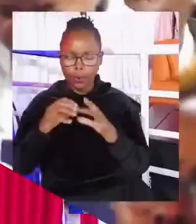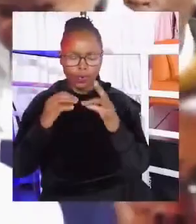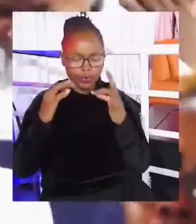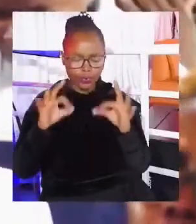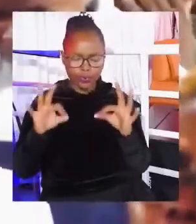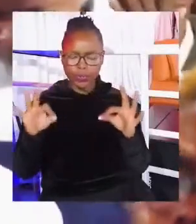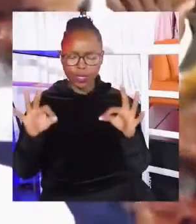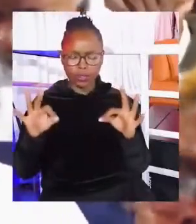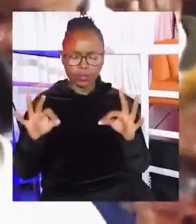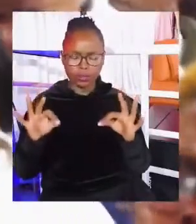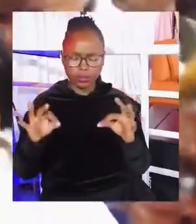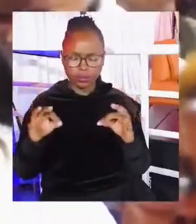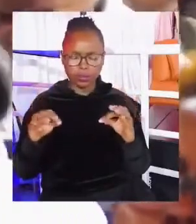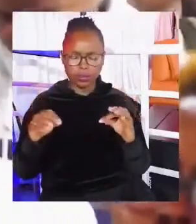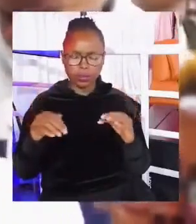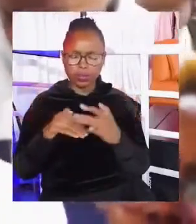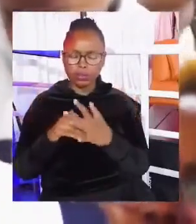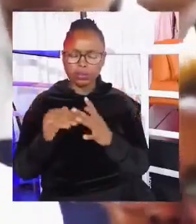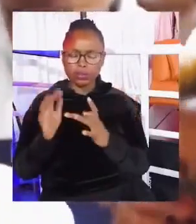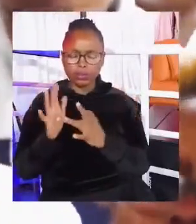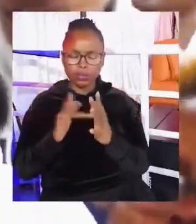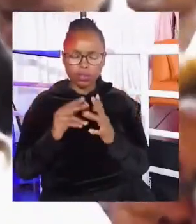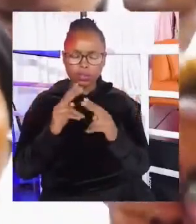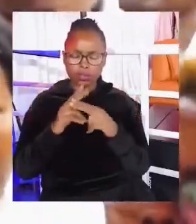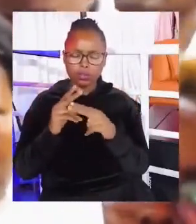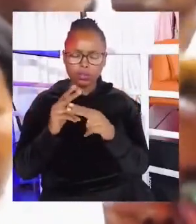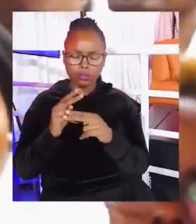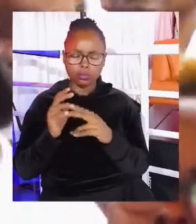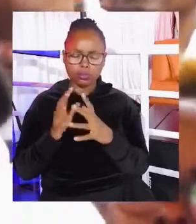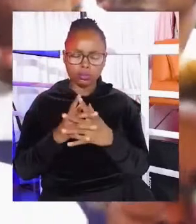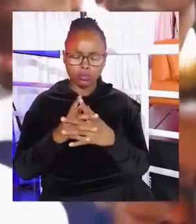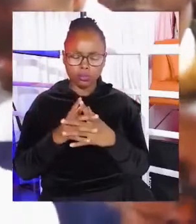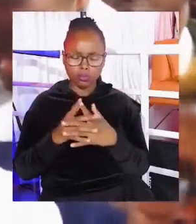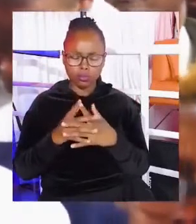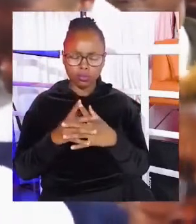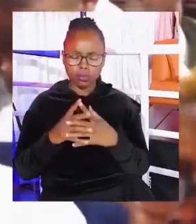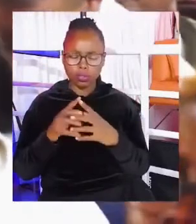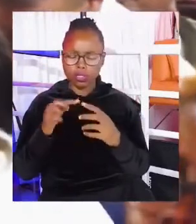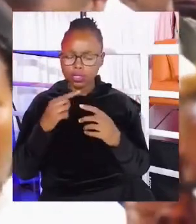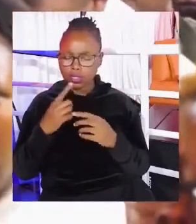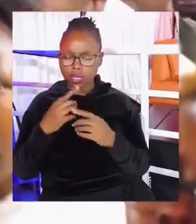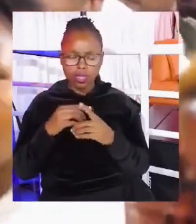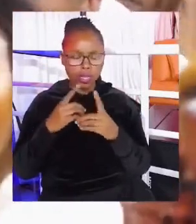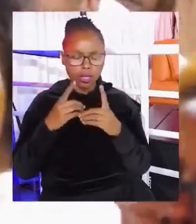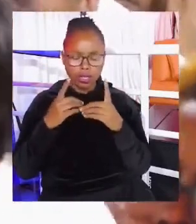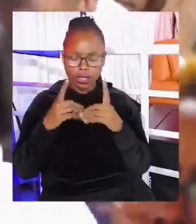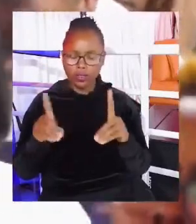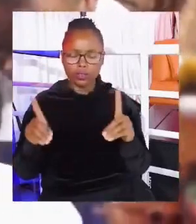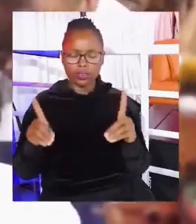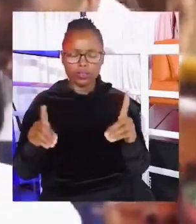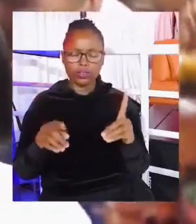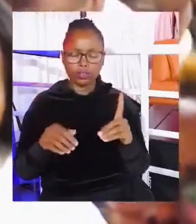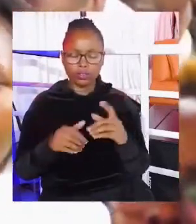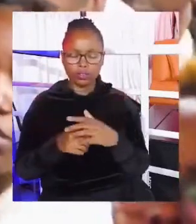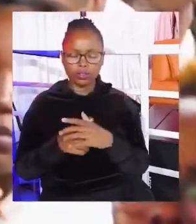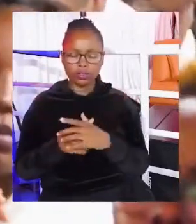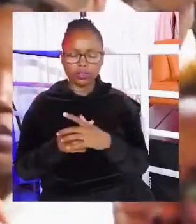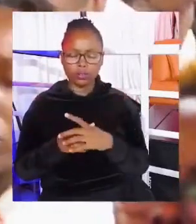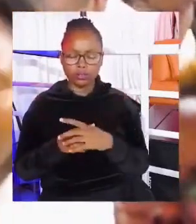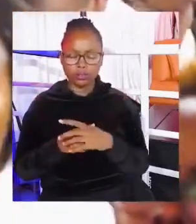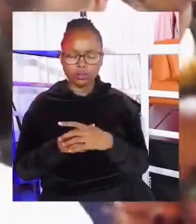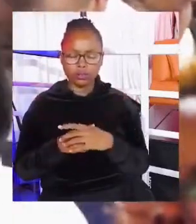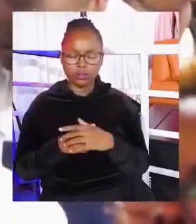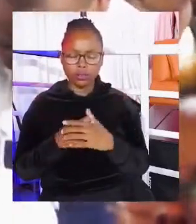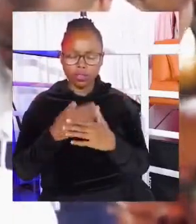dhahabu Ririkana ni Friday tariki igĩrĩ mweri wa kenda kũrĩa tũkũharĩrĩirie igongona inene rĩa o mweri